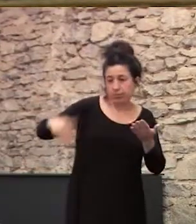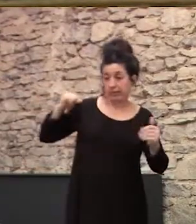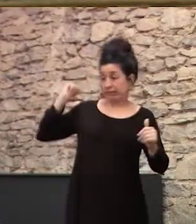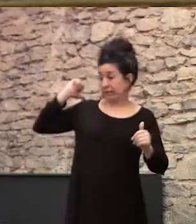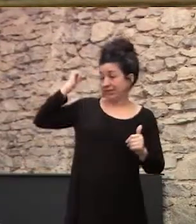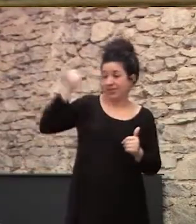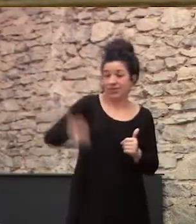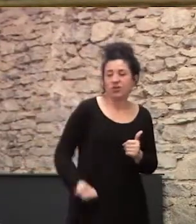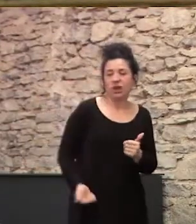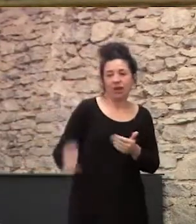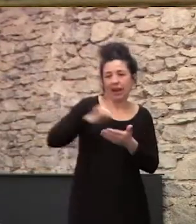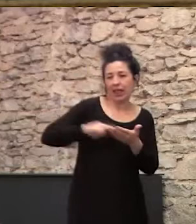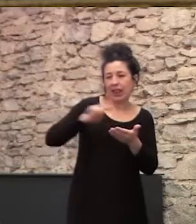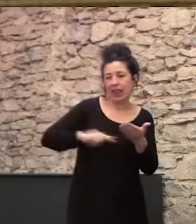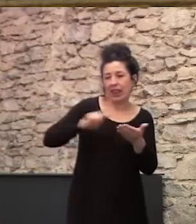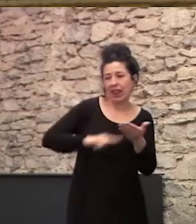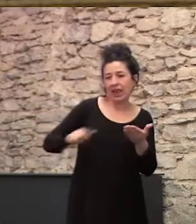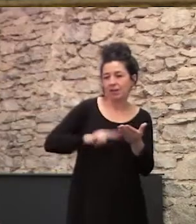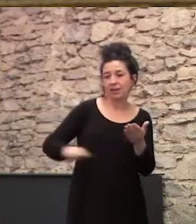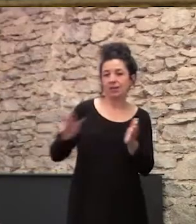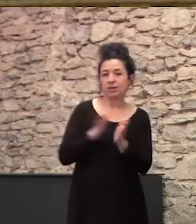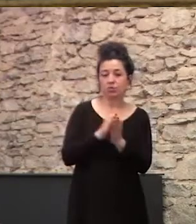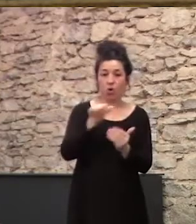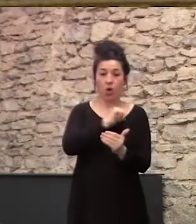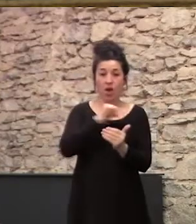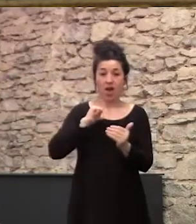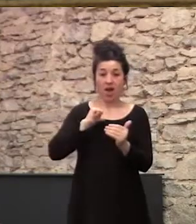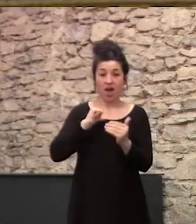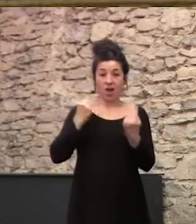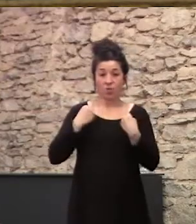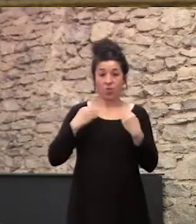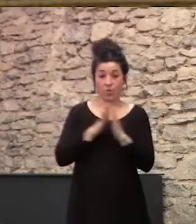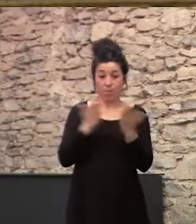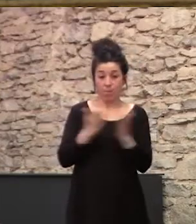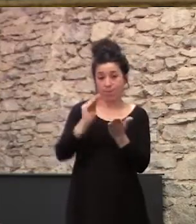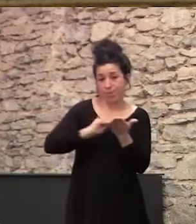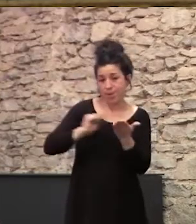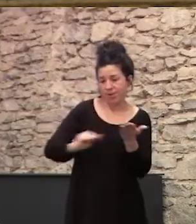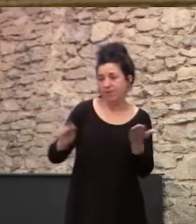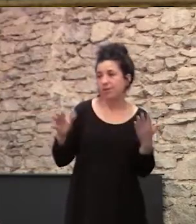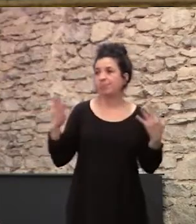irakurtzen dut orain azkenaldian asko irakurtzen dut biografiak eta hola. Baina